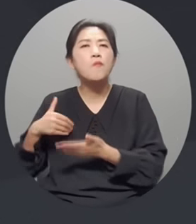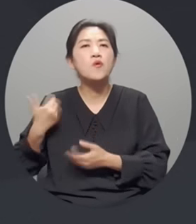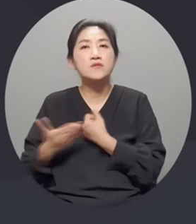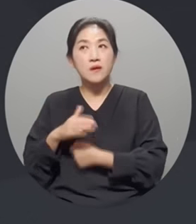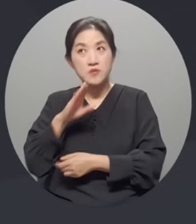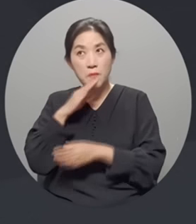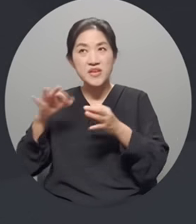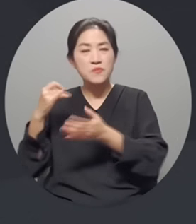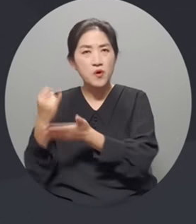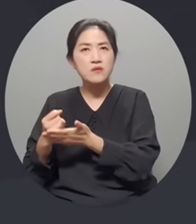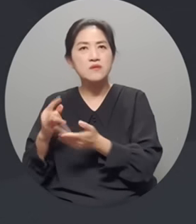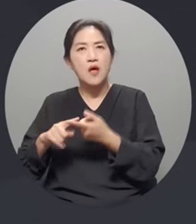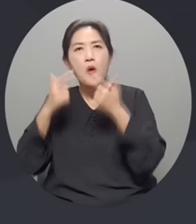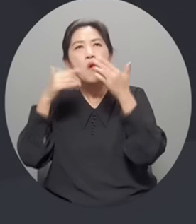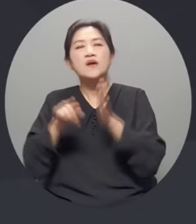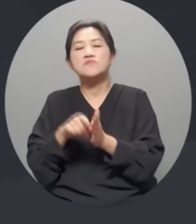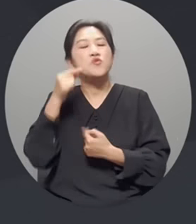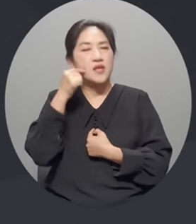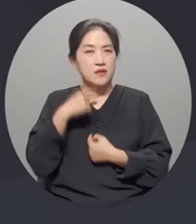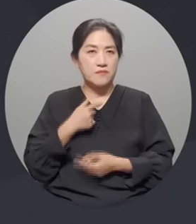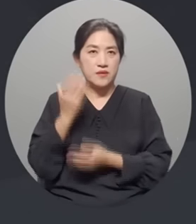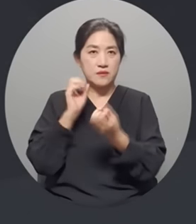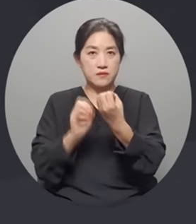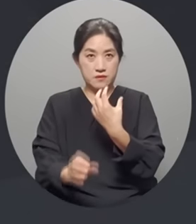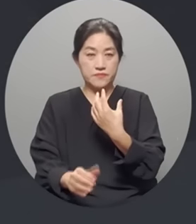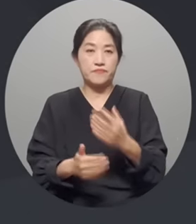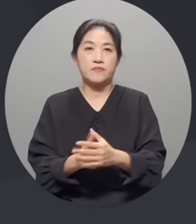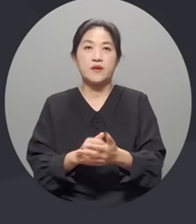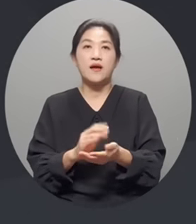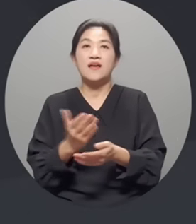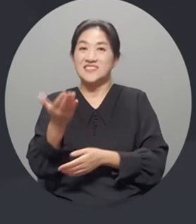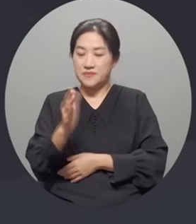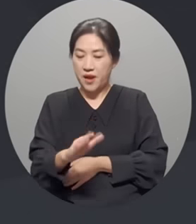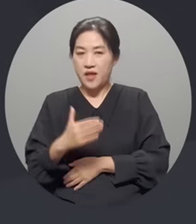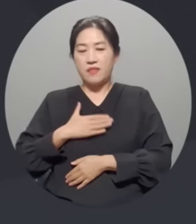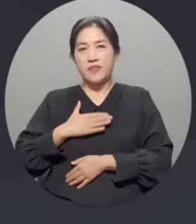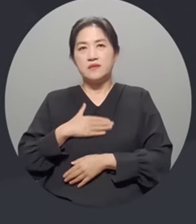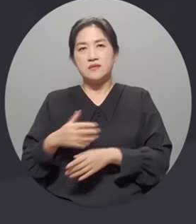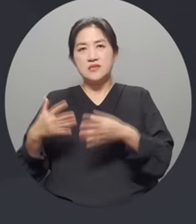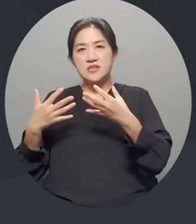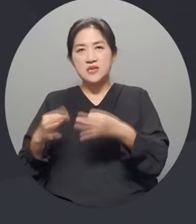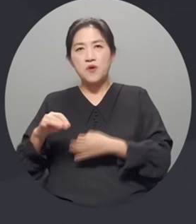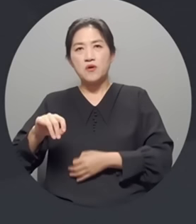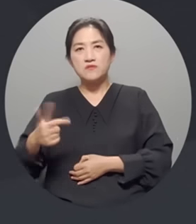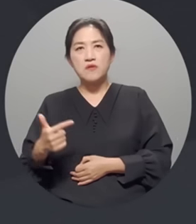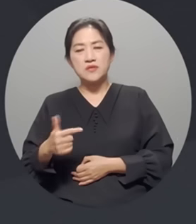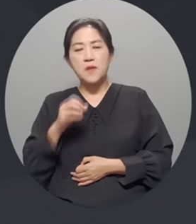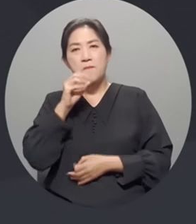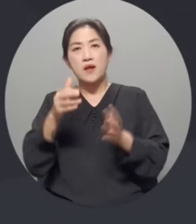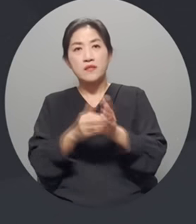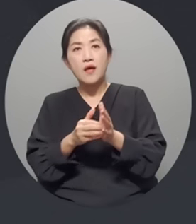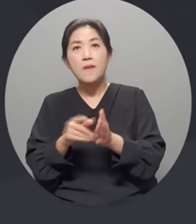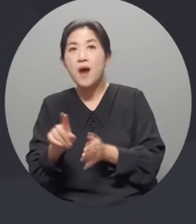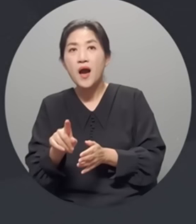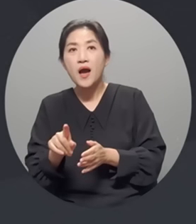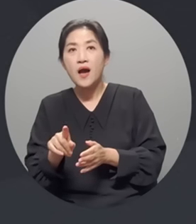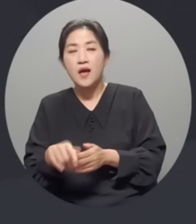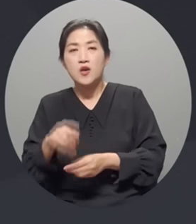여사인지는 확신 못한다고 답했습니다. 대신 나는 김영선이라고 했는데라는 윤 대통령